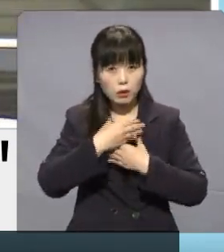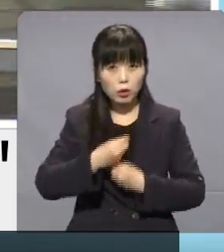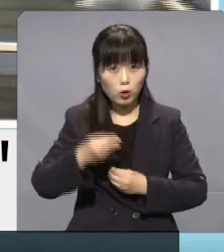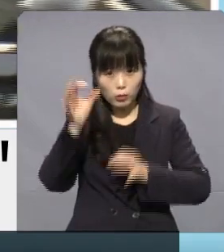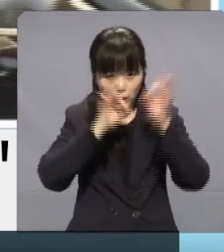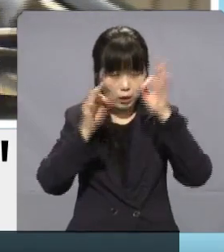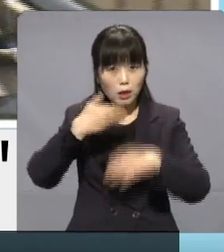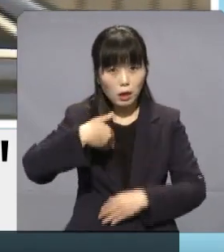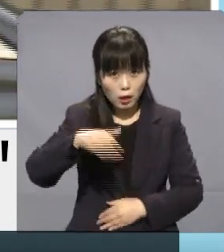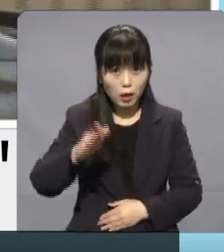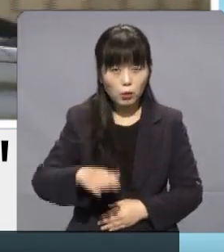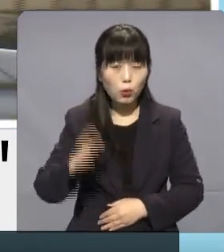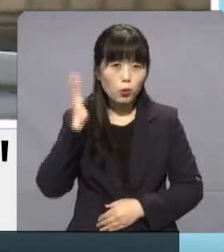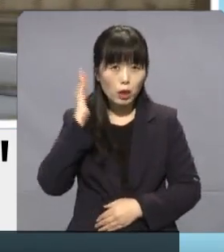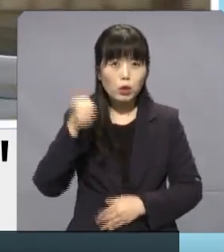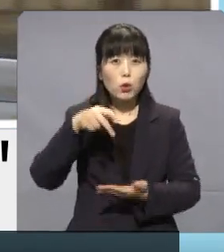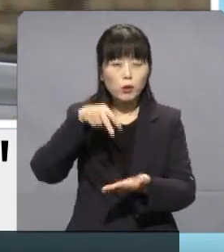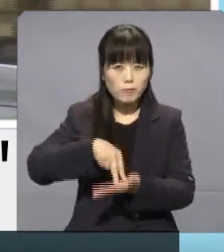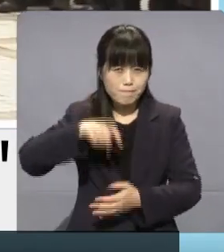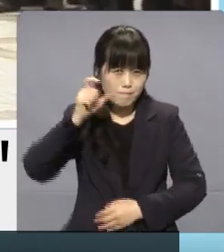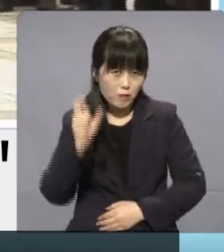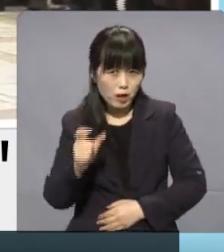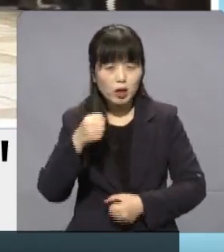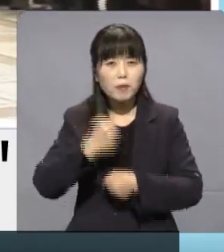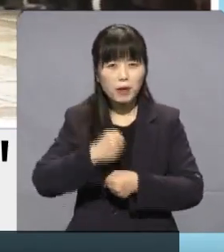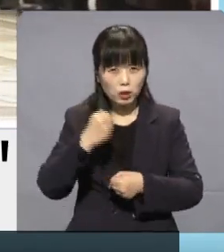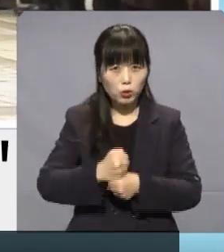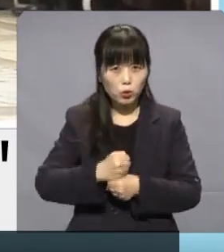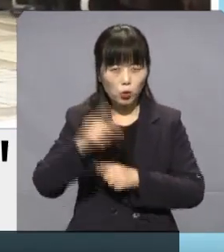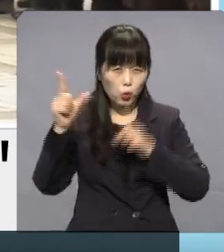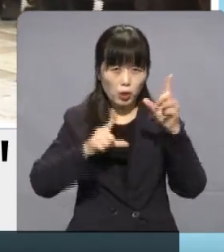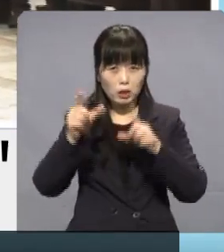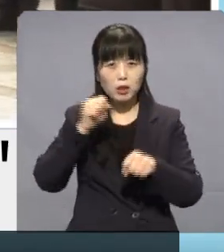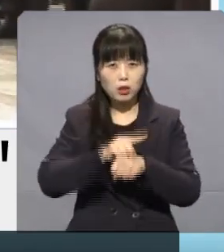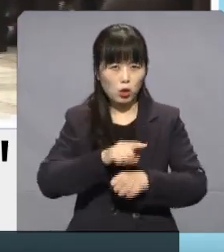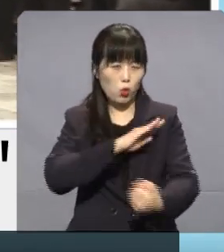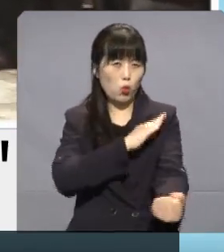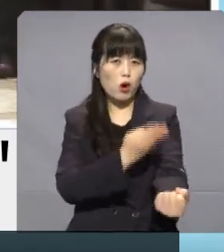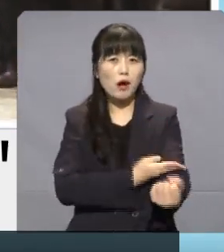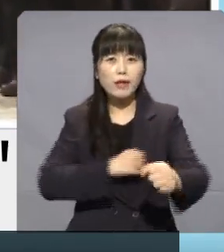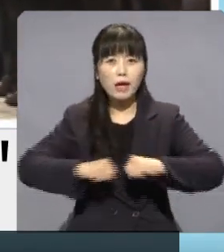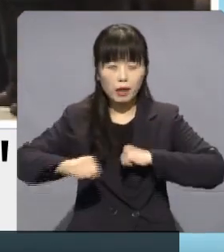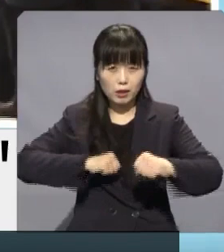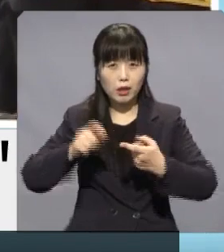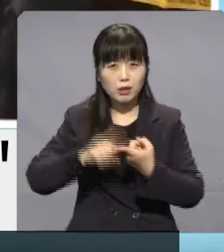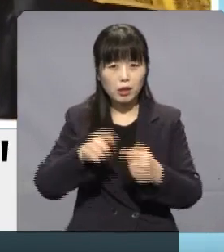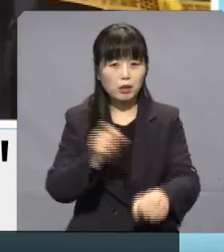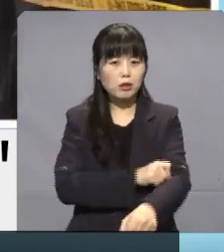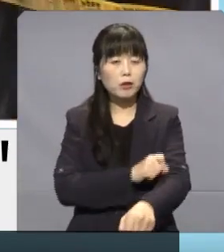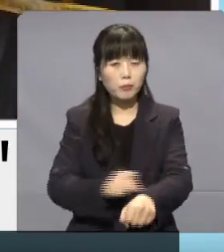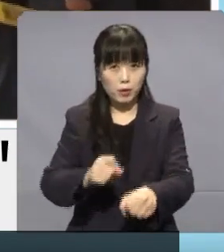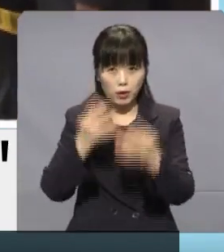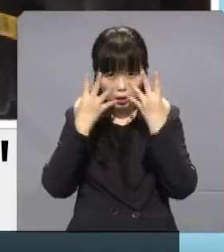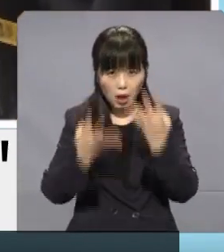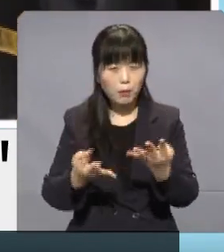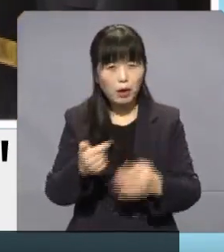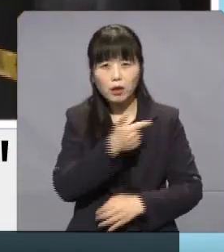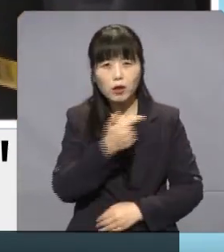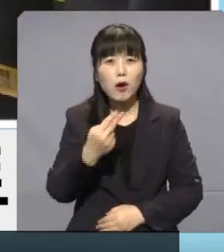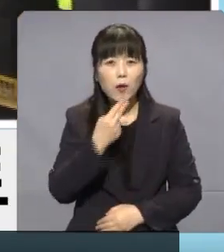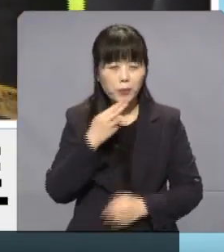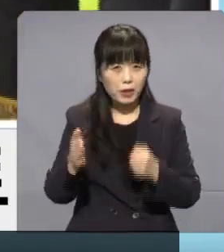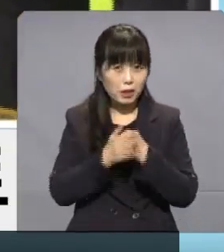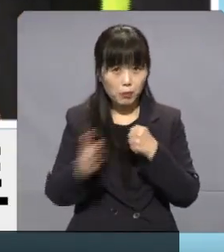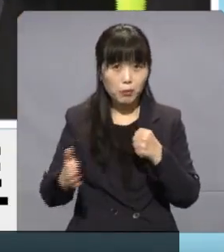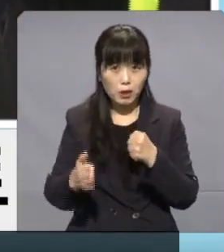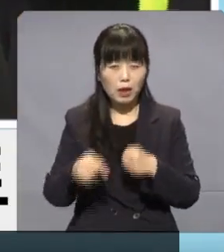상황이고 대통령으로서의 입지를 공고히 하고 그 어떤 상징적인 어떤 권한 행사에 있어서 이 특별 사면만큼 큰 게 없다라고 해서